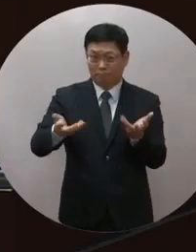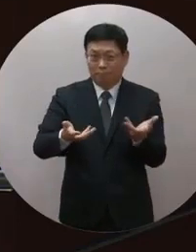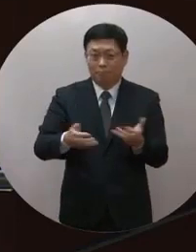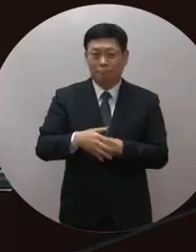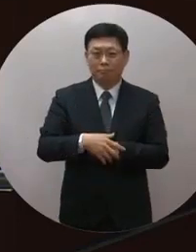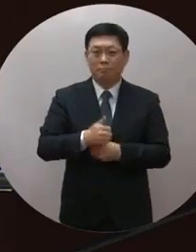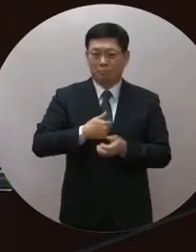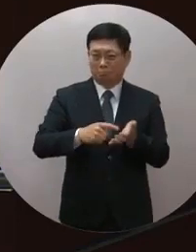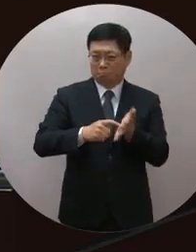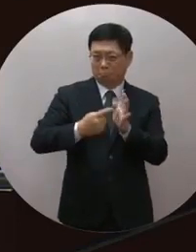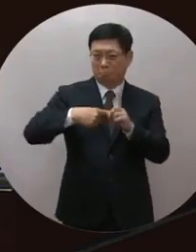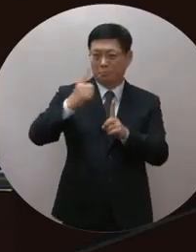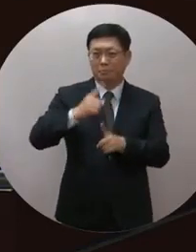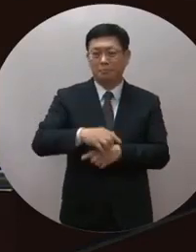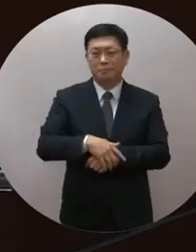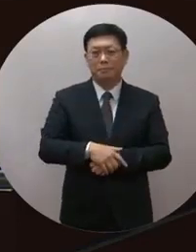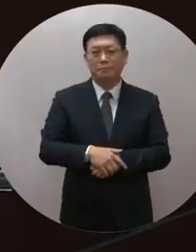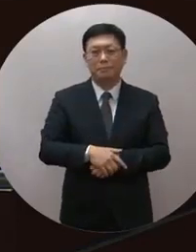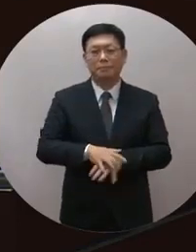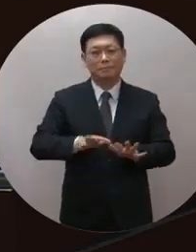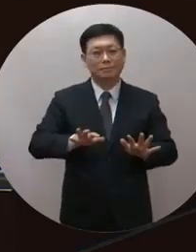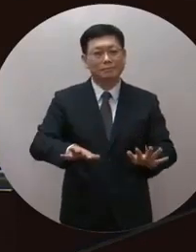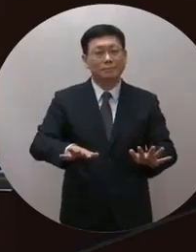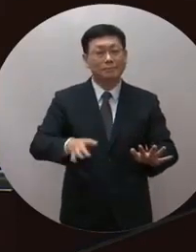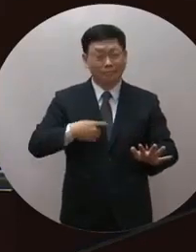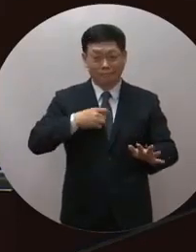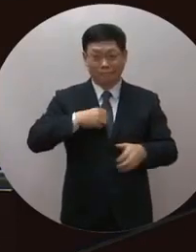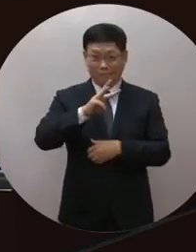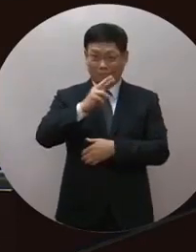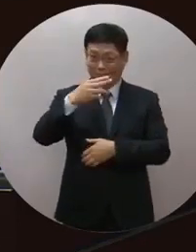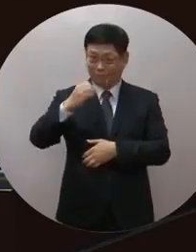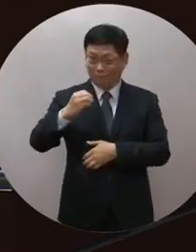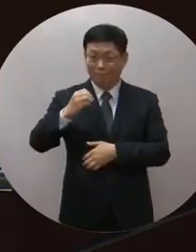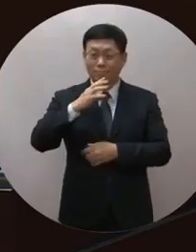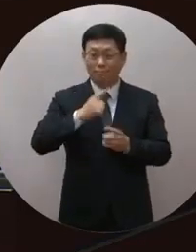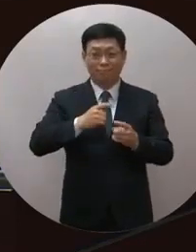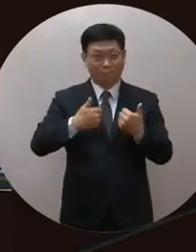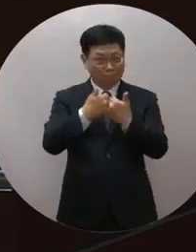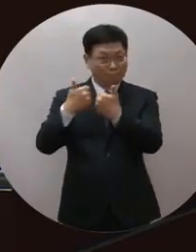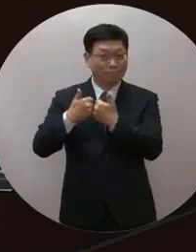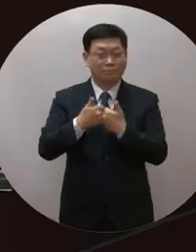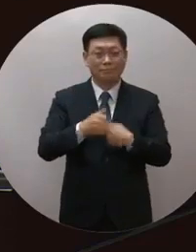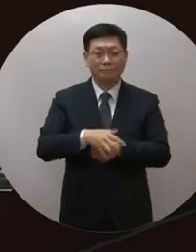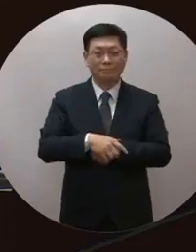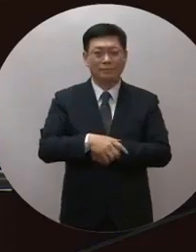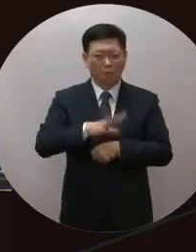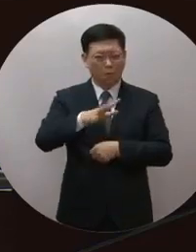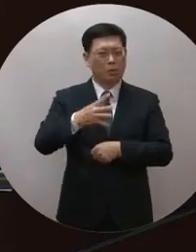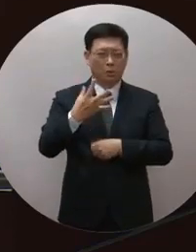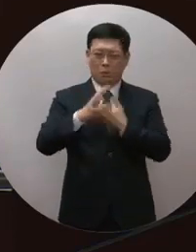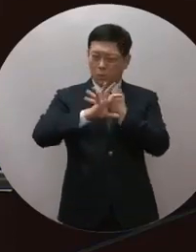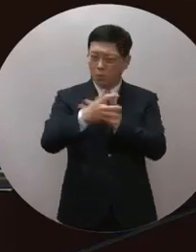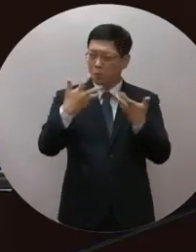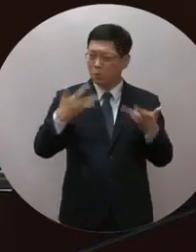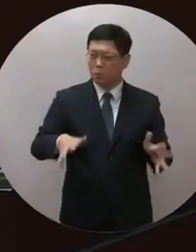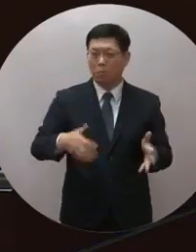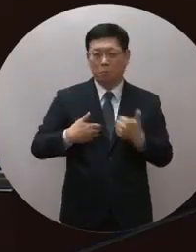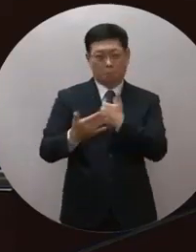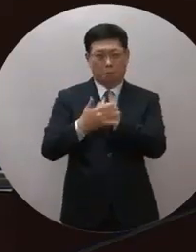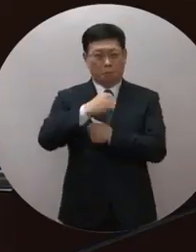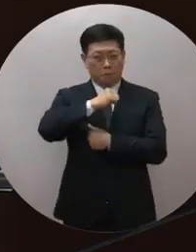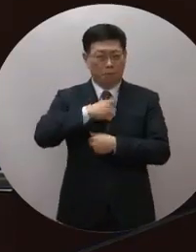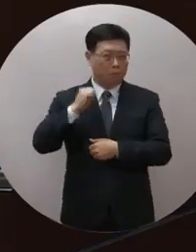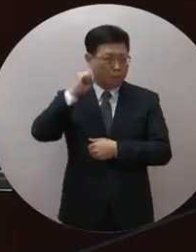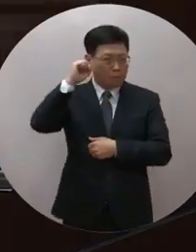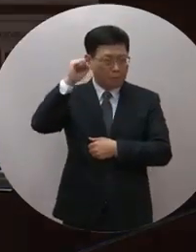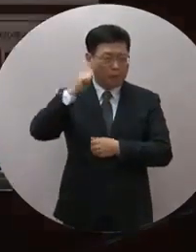展现的能量。所以这一次在 WHO 相关会议上，有许多国家为台